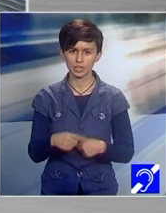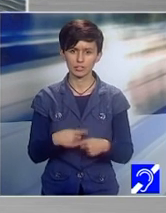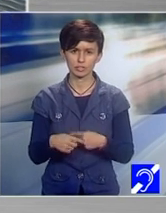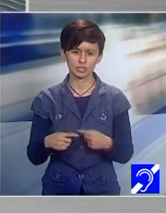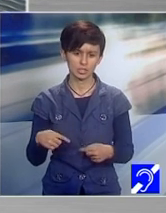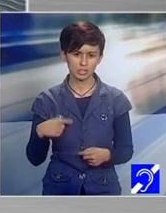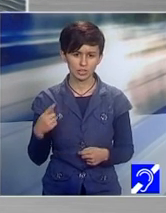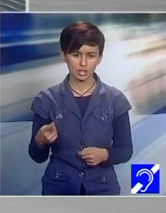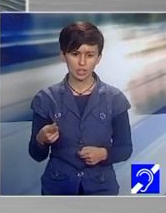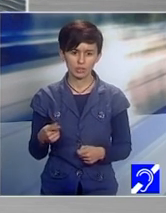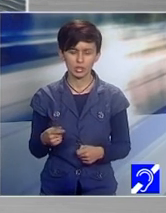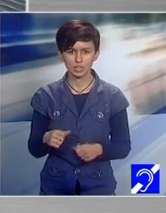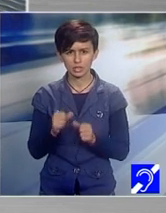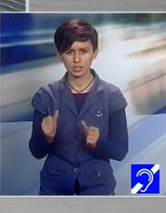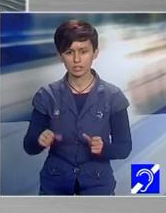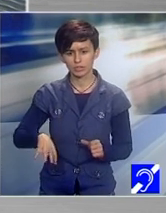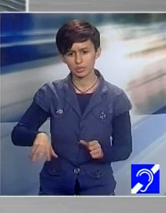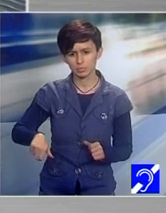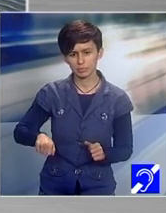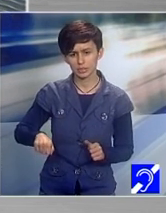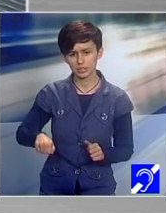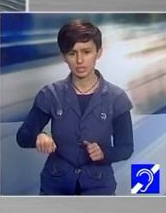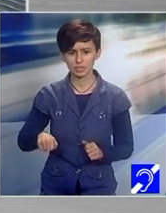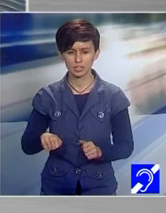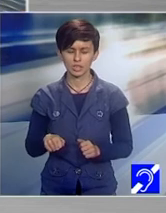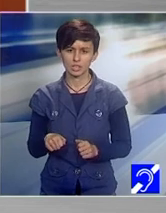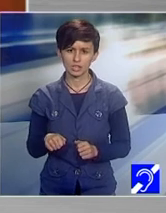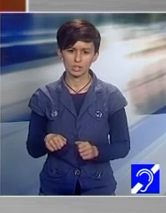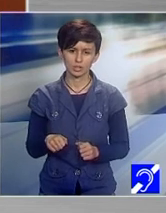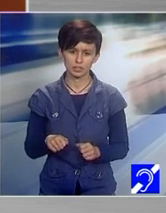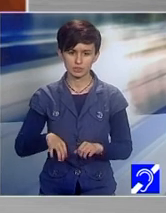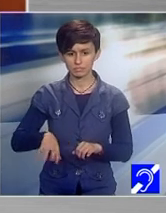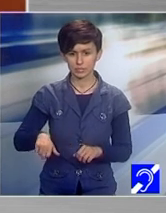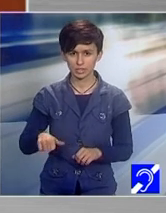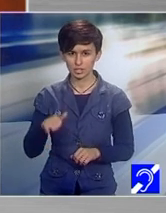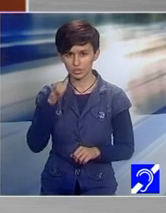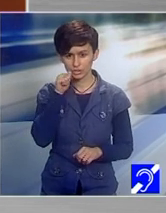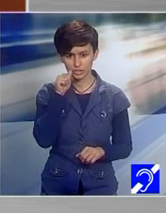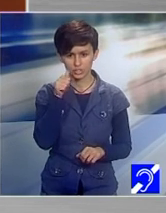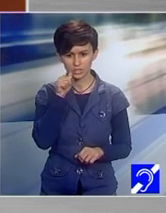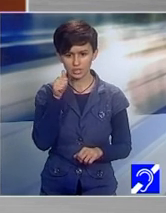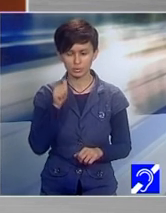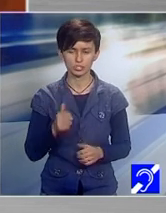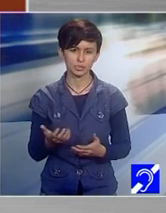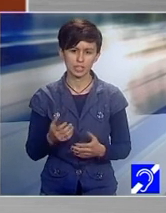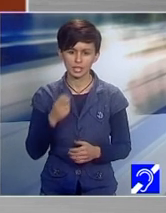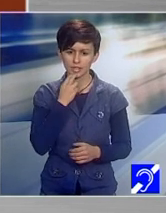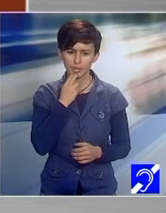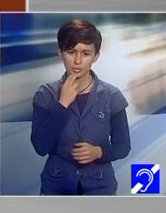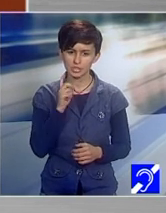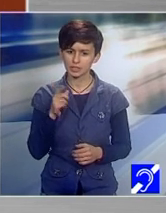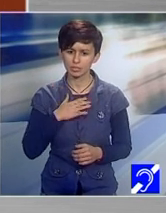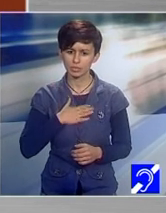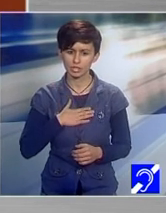tip de hoți. Hoții de nuci. 30 care, de secunde mai avem, hoții de despre nuci, care poliția n-a vrut să ia